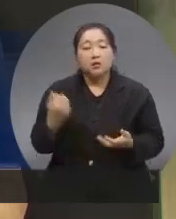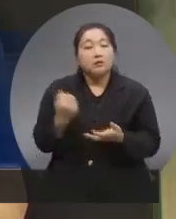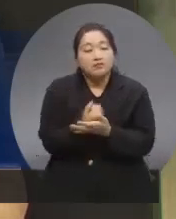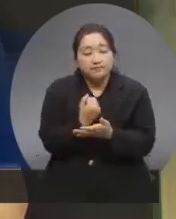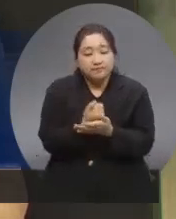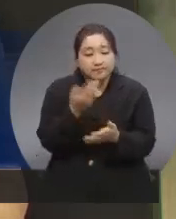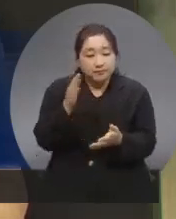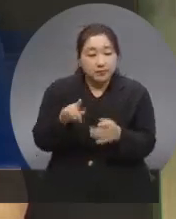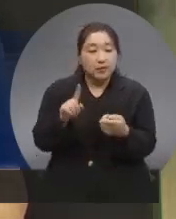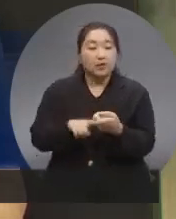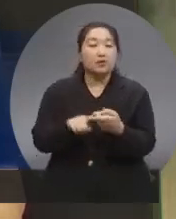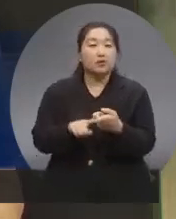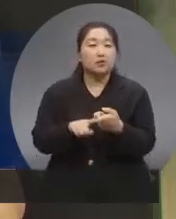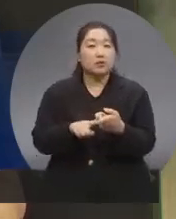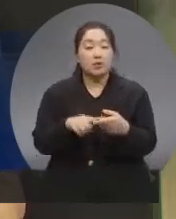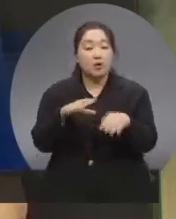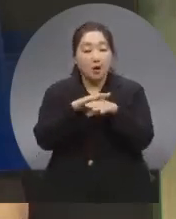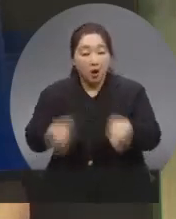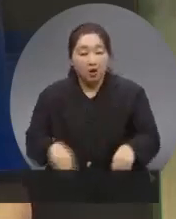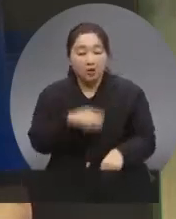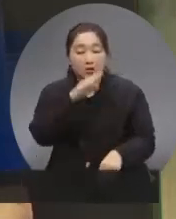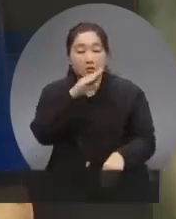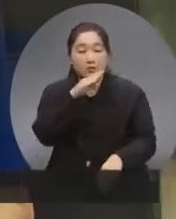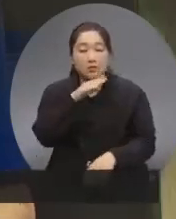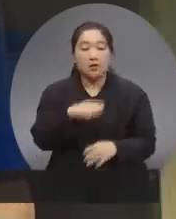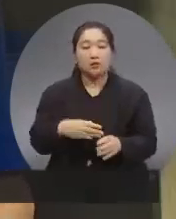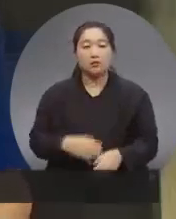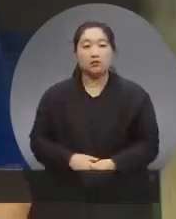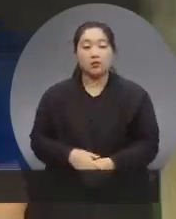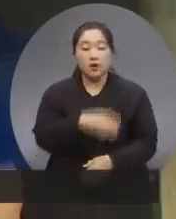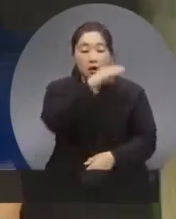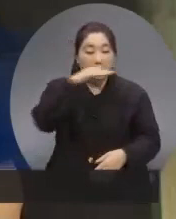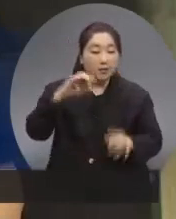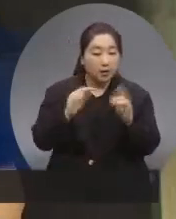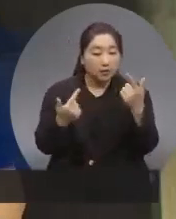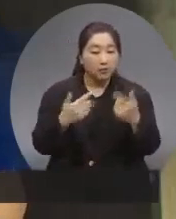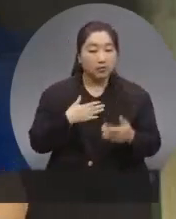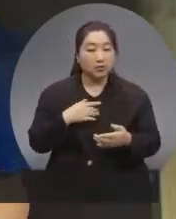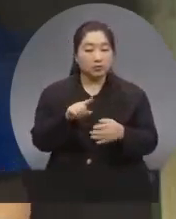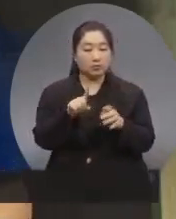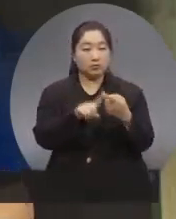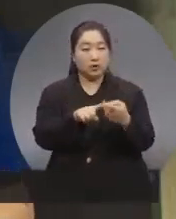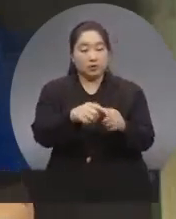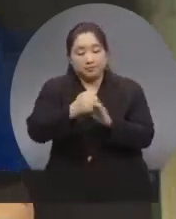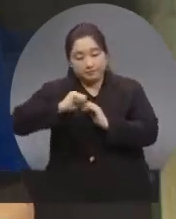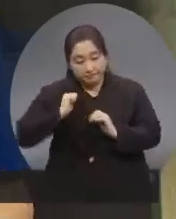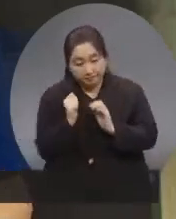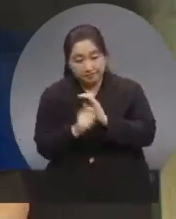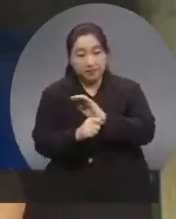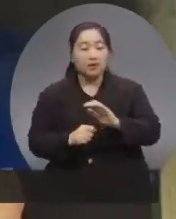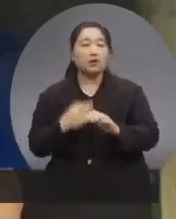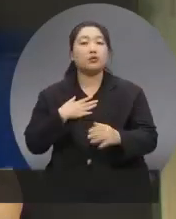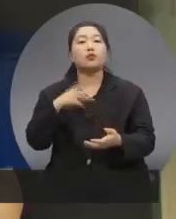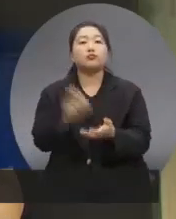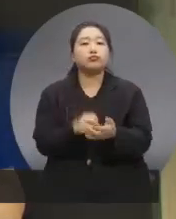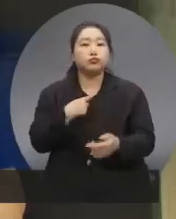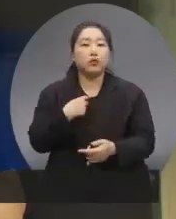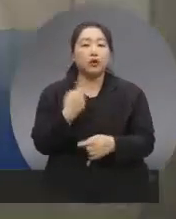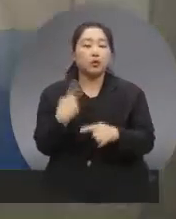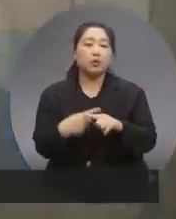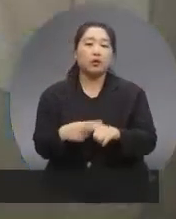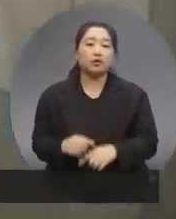안타깝지만 이거에 대해서는 저도 없던 뭐 대처를 이게 정의가 아닌 거를 제가 그대로 물러나면 제가 무슨 하자가 있는 것도